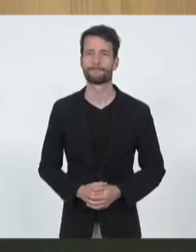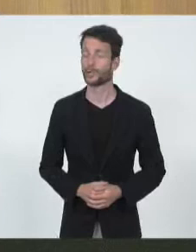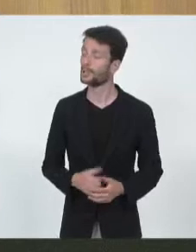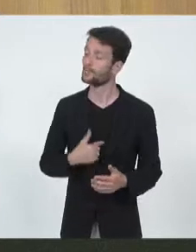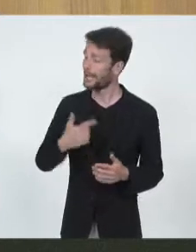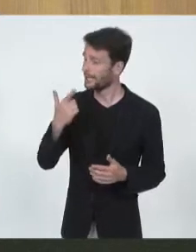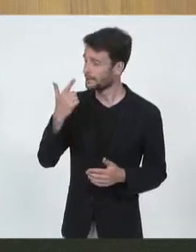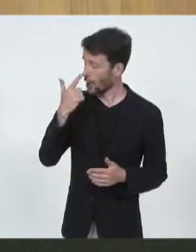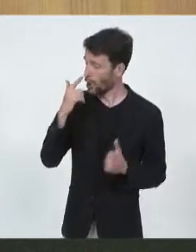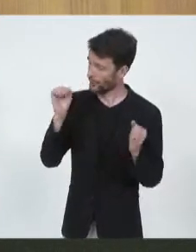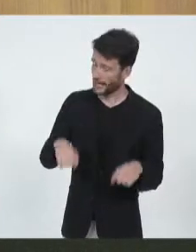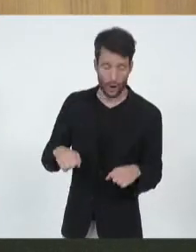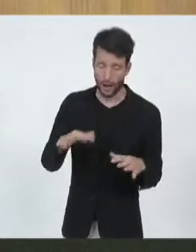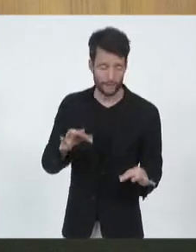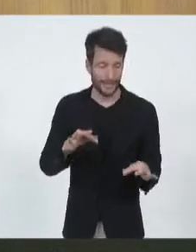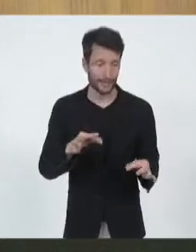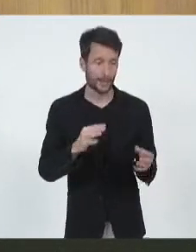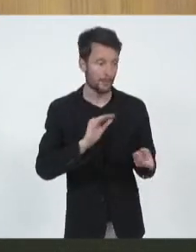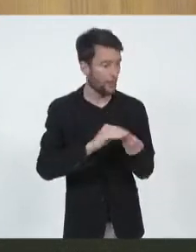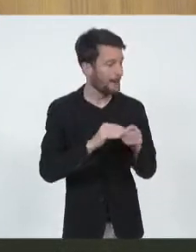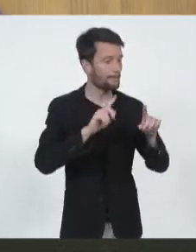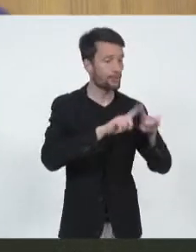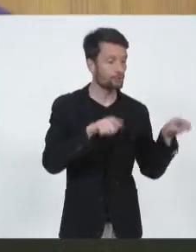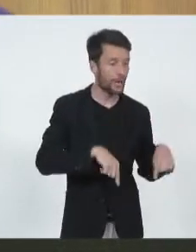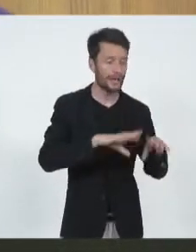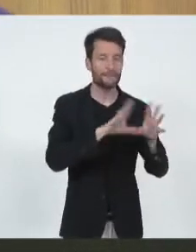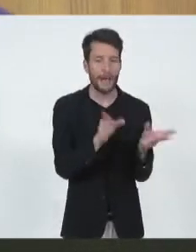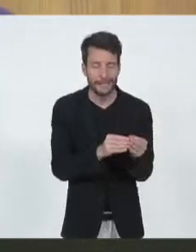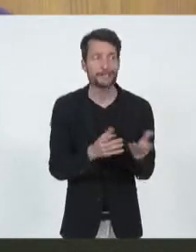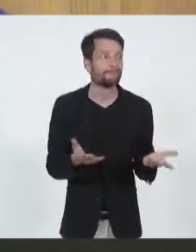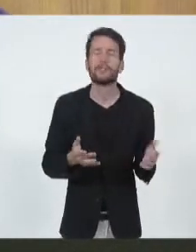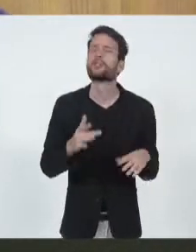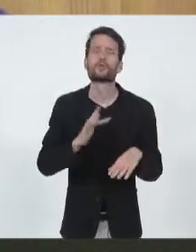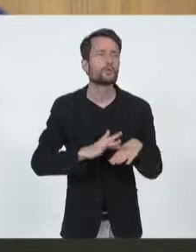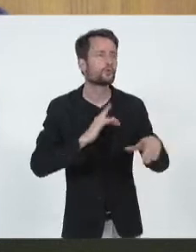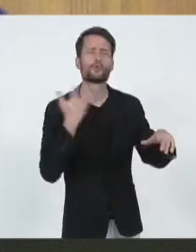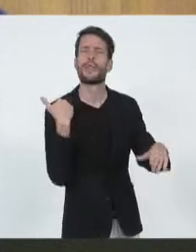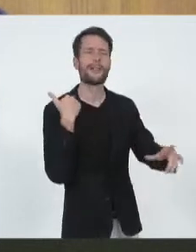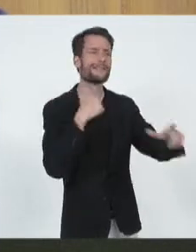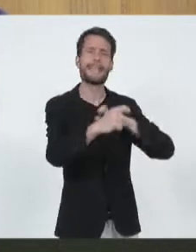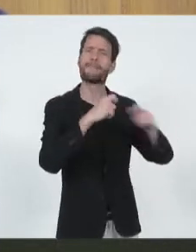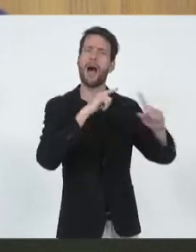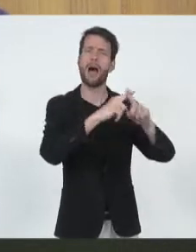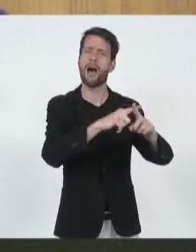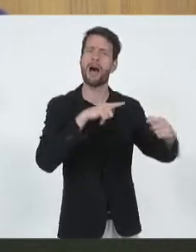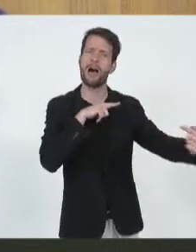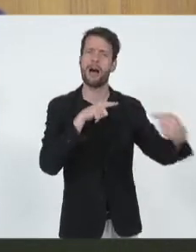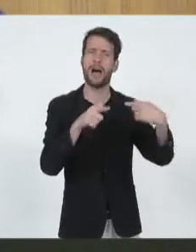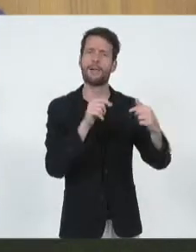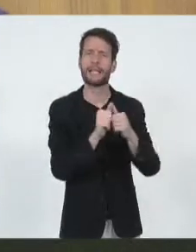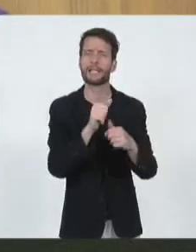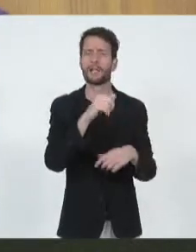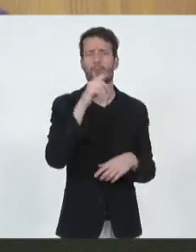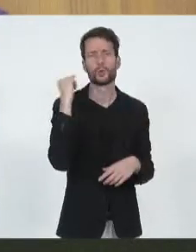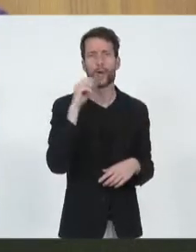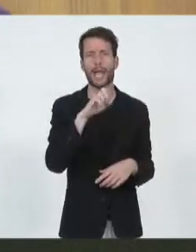votre problématique sur le pouvoir d'achat. On l'a vu tout à l'heure dans nos débats avec Rudy Elgest et avec toutes les réformes et les impacts qui arrivent entre la